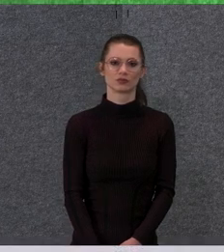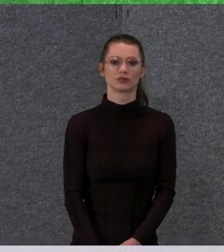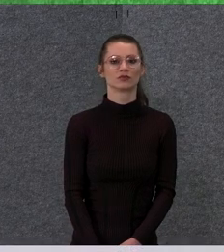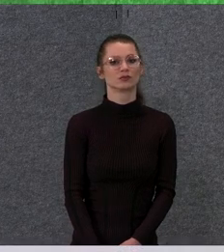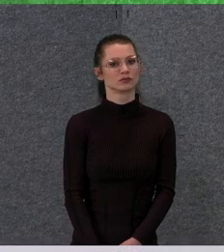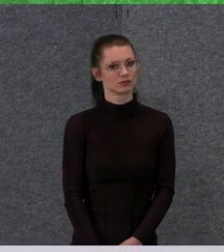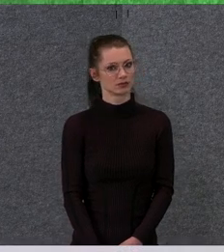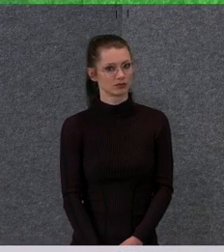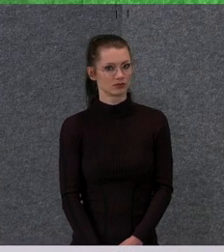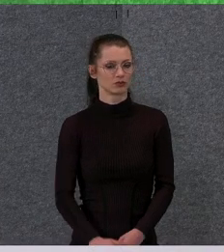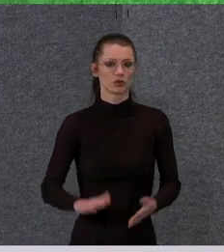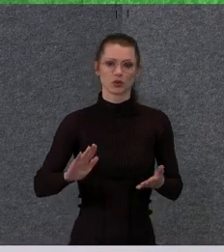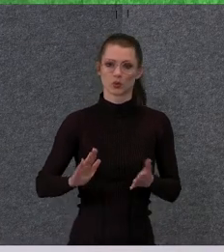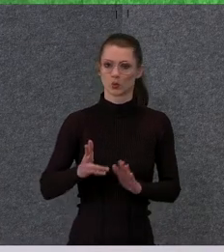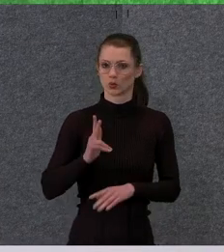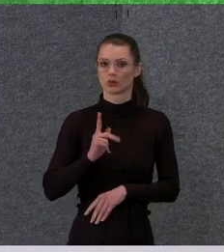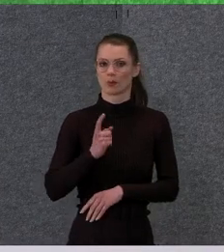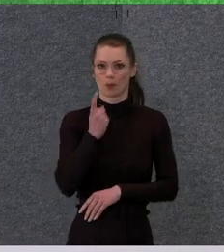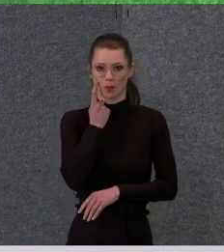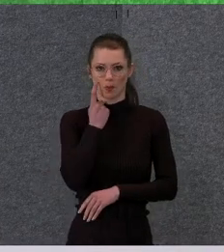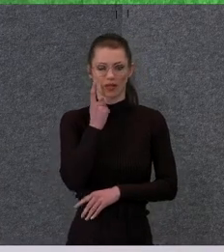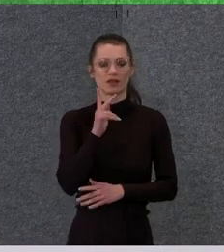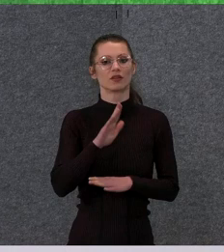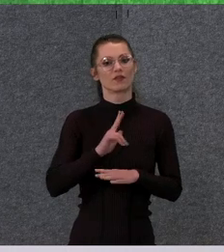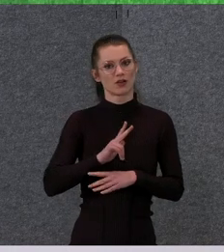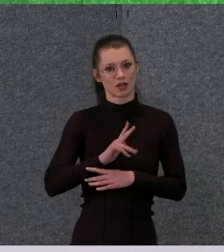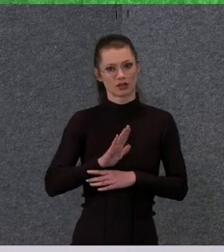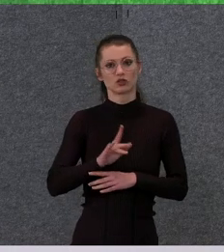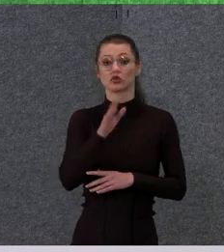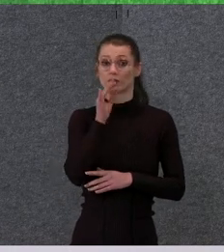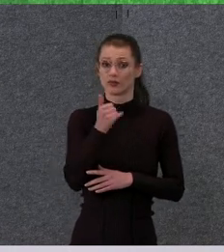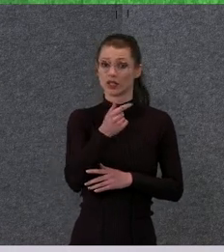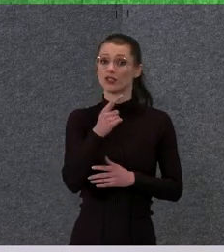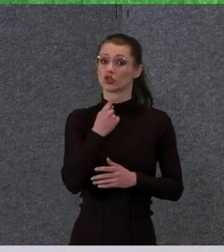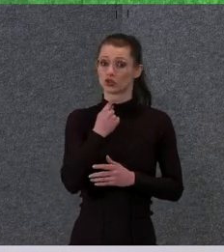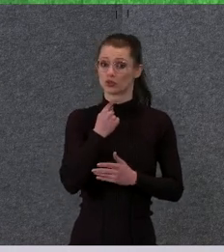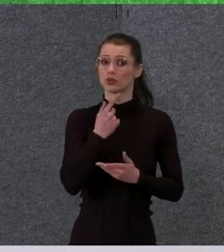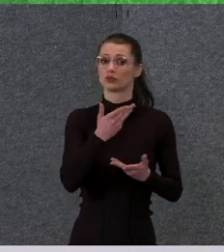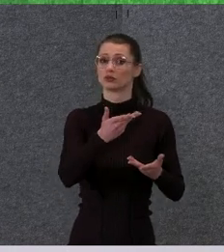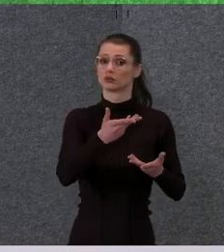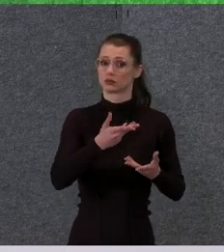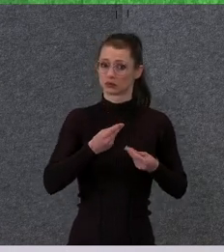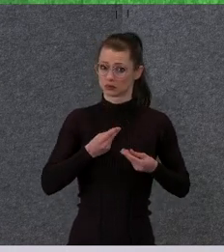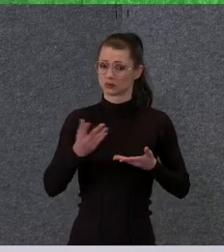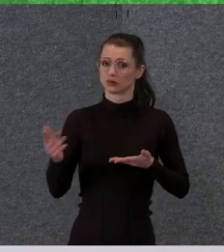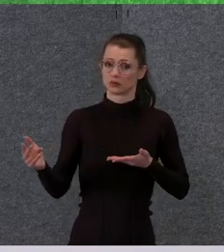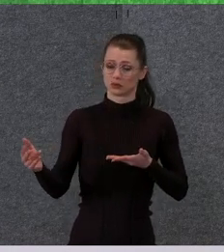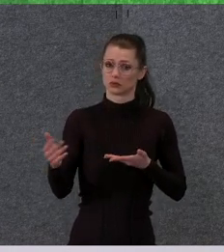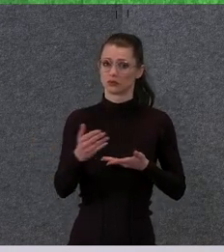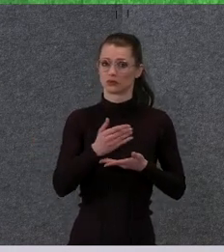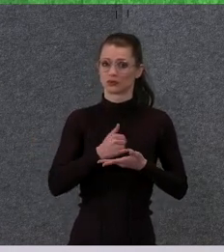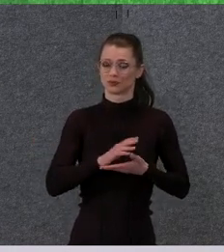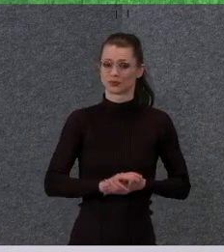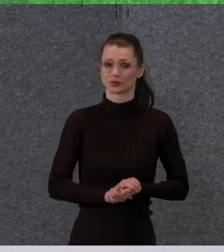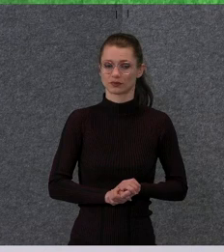Wir warten noch einen ganz kleinen Moment. Es sind schon viele Stimmen abgegeben worden, aber würden noch auch den letzten